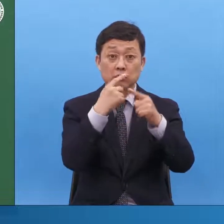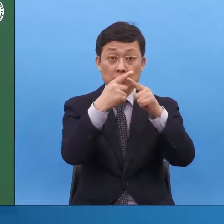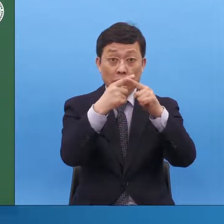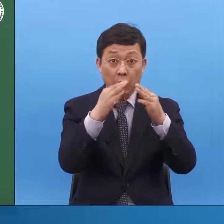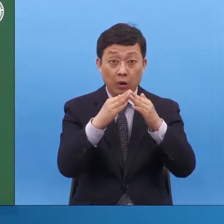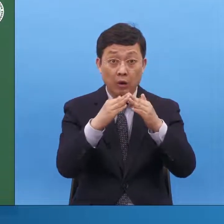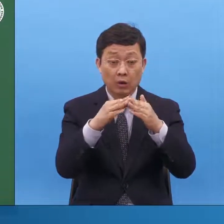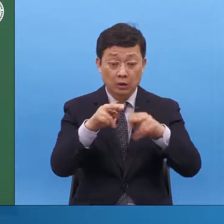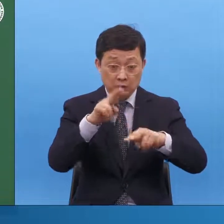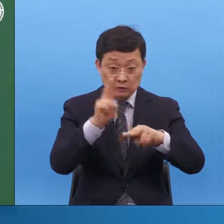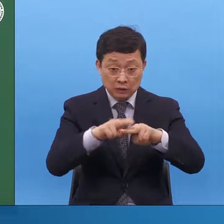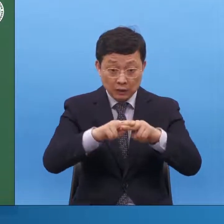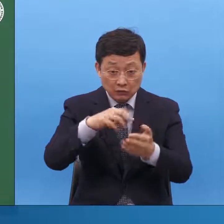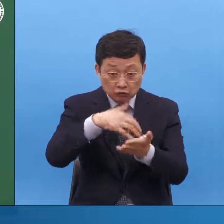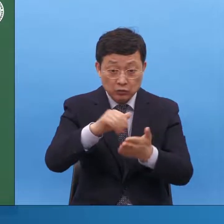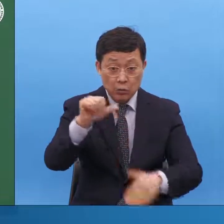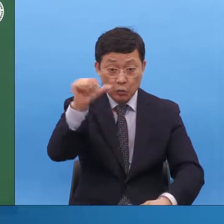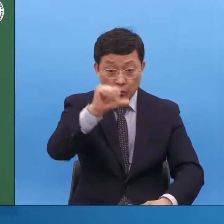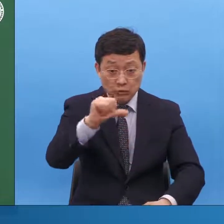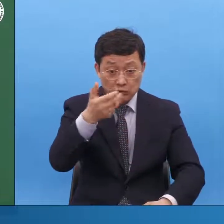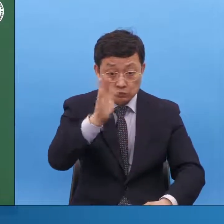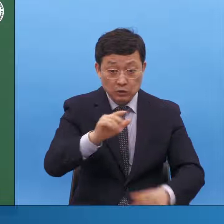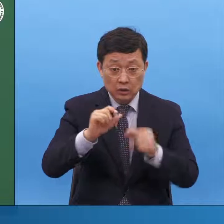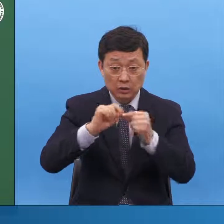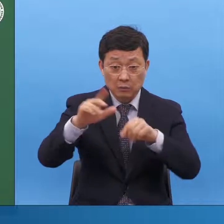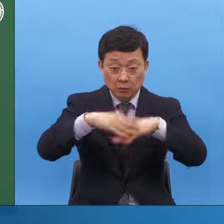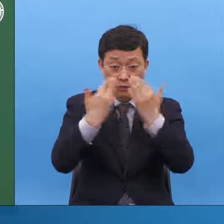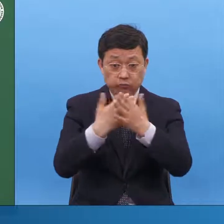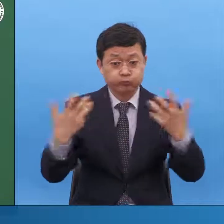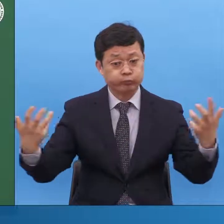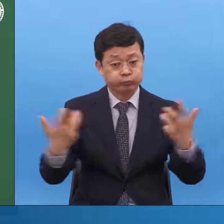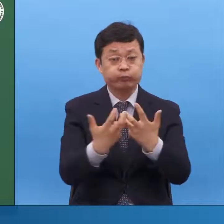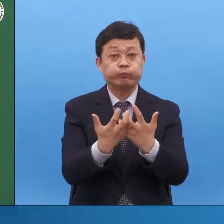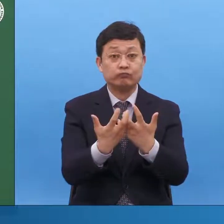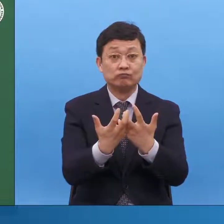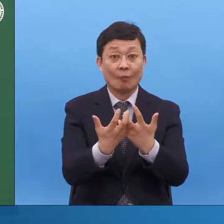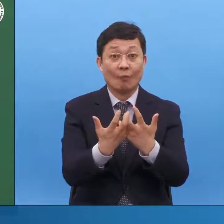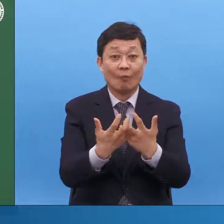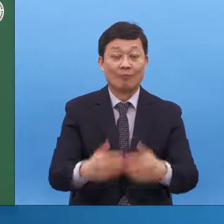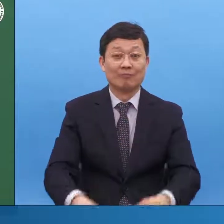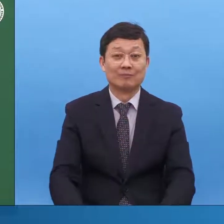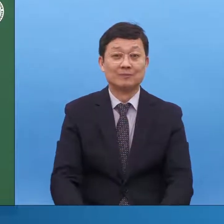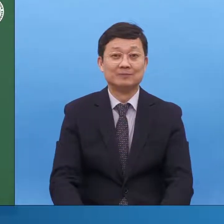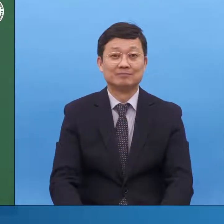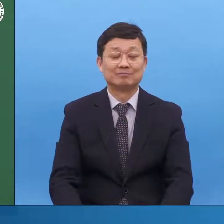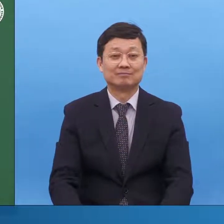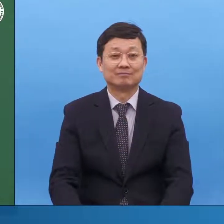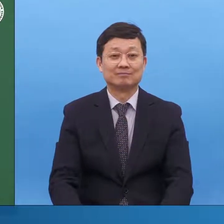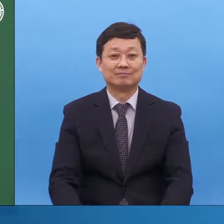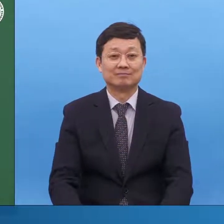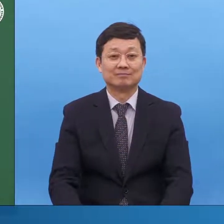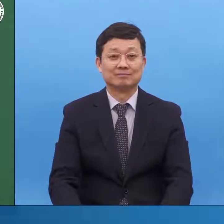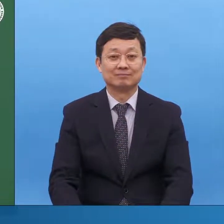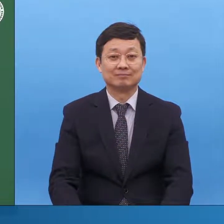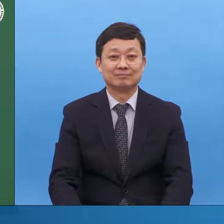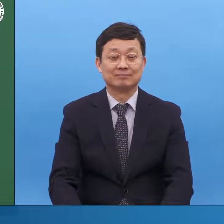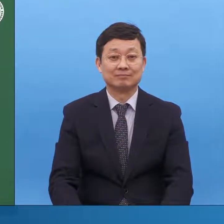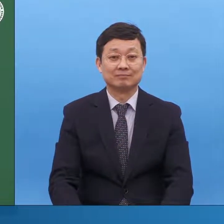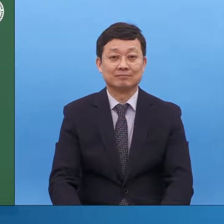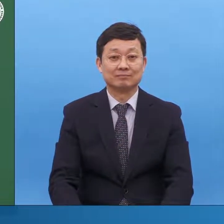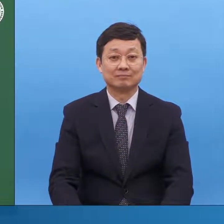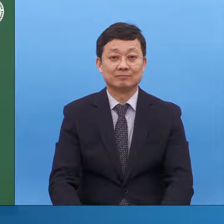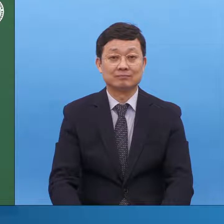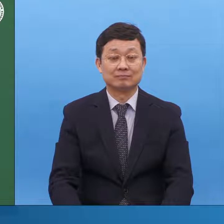다 차더라고요 이게. Even though this pandemic is not fully over, in places like this Holy Emmanuel Church, we saw that there are 5,000 seats and it's packed. 다른 지방들을